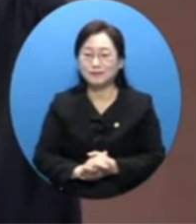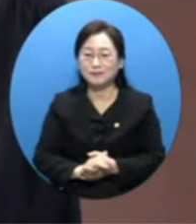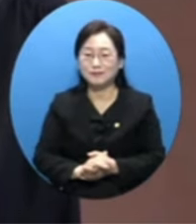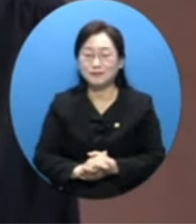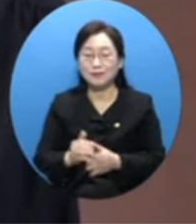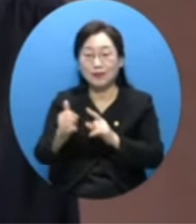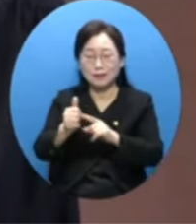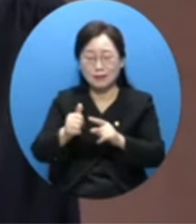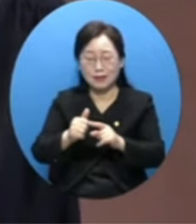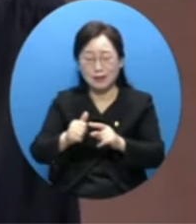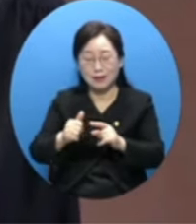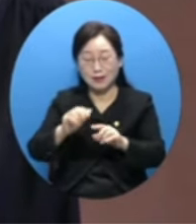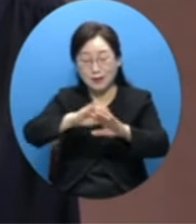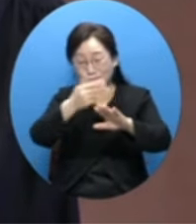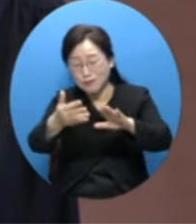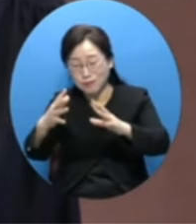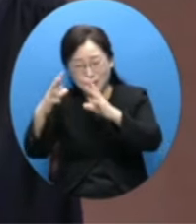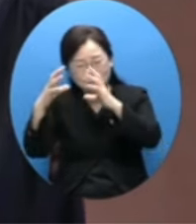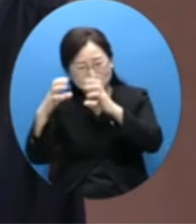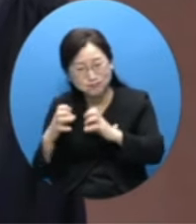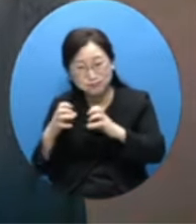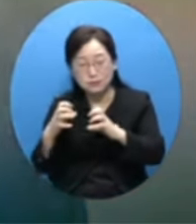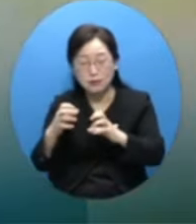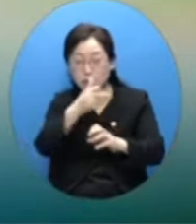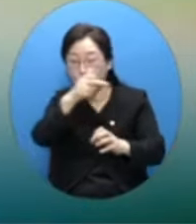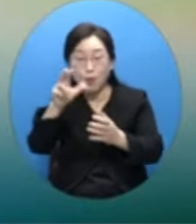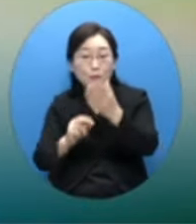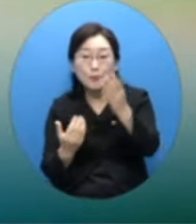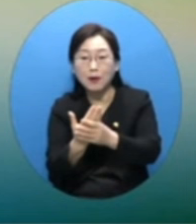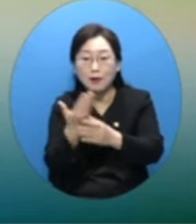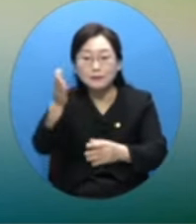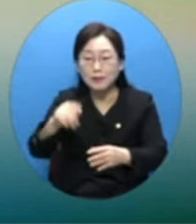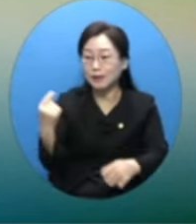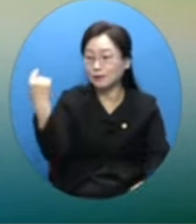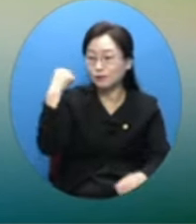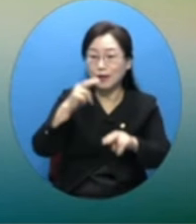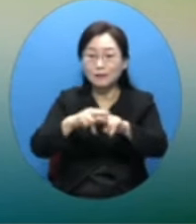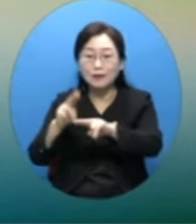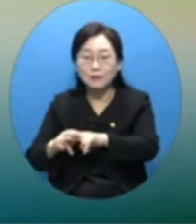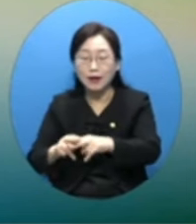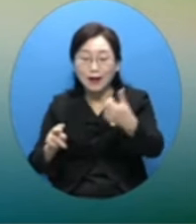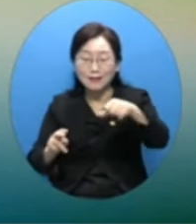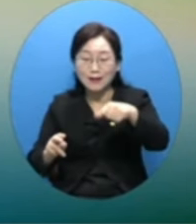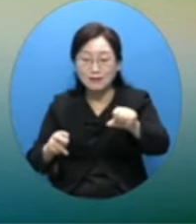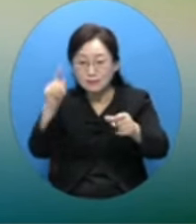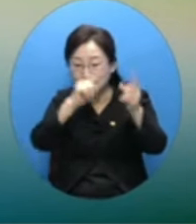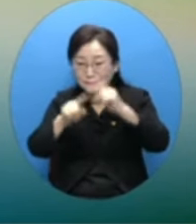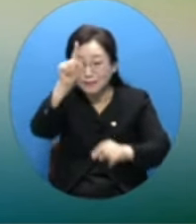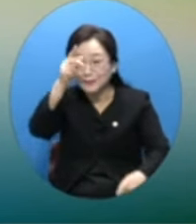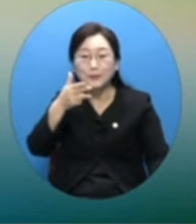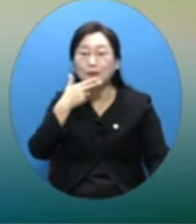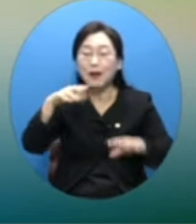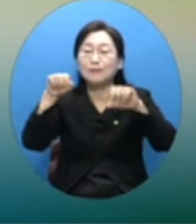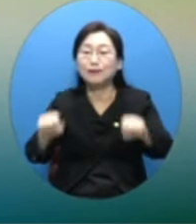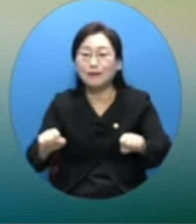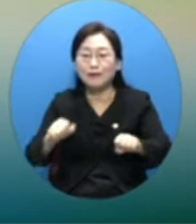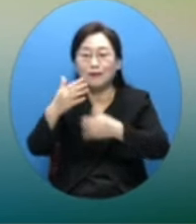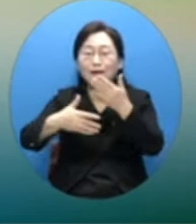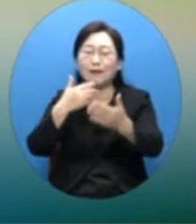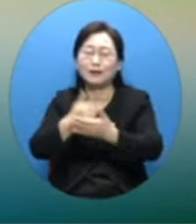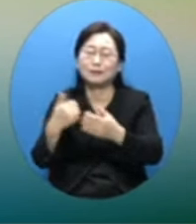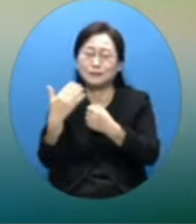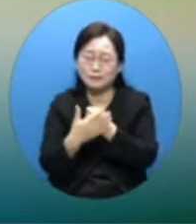차가 다 쭈그릴 정도로 부서지는 큰 사고가 났는데 뒷자리에 탔던 아들 둘이 하나도 안 다쳤습니다. 하나님의